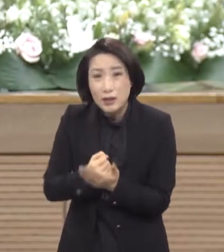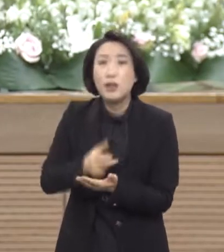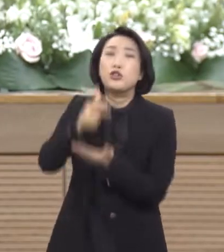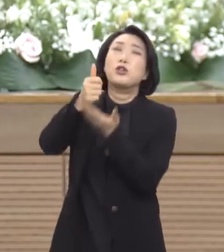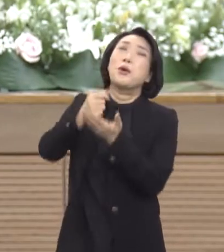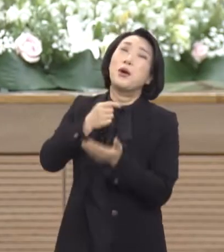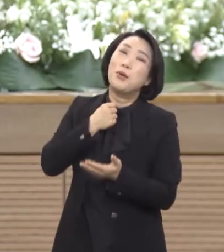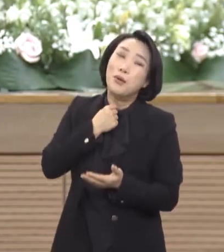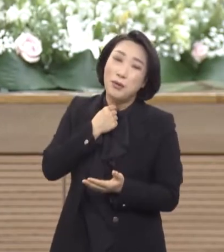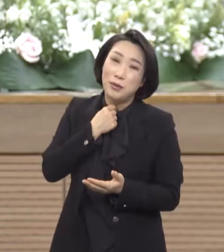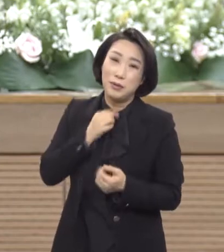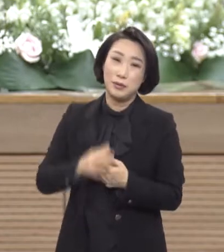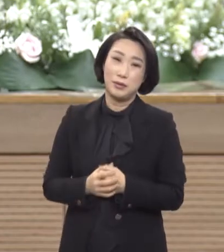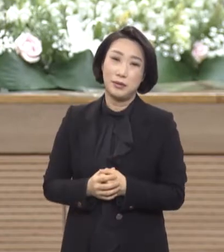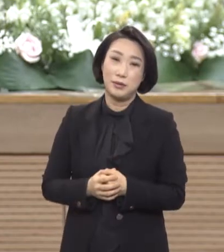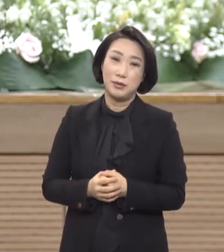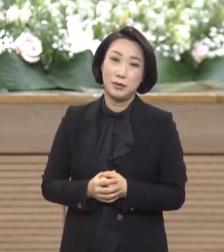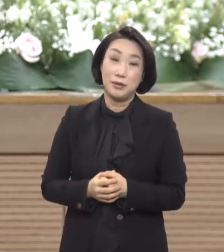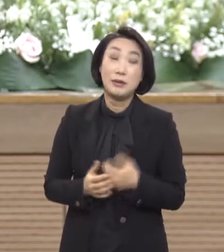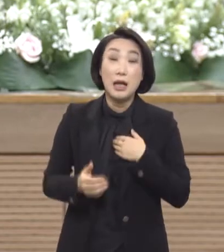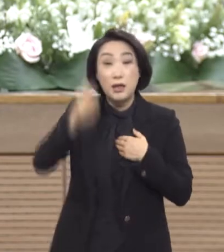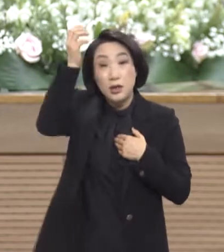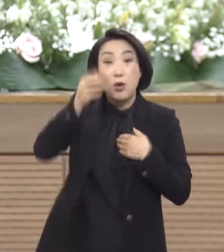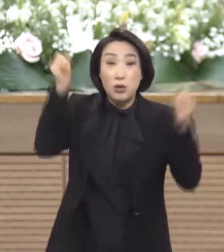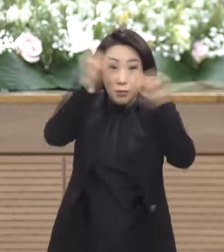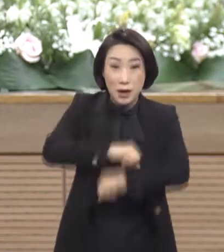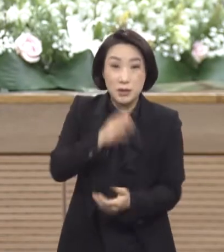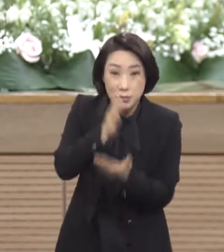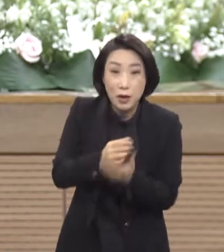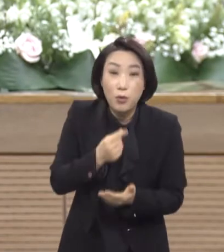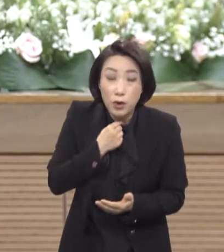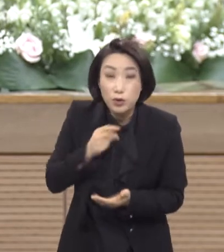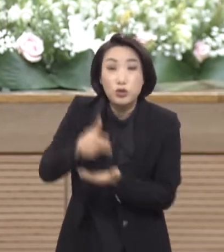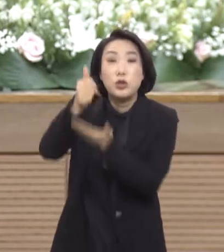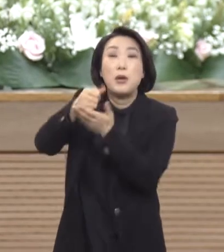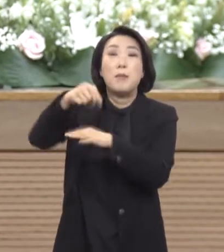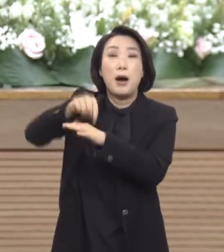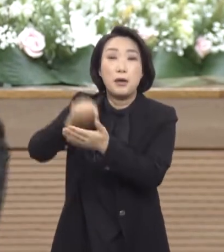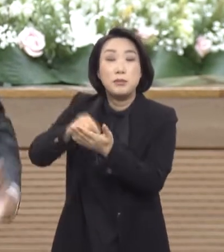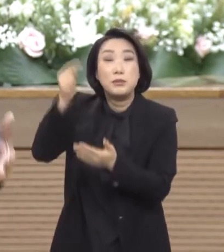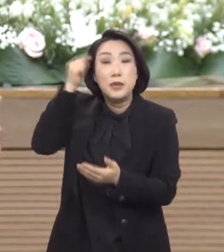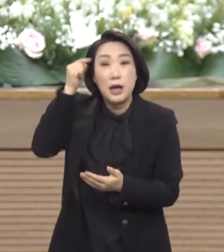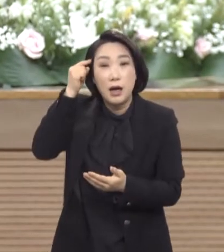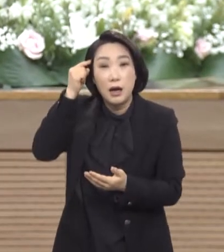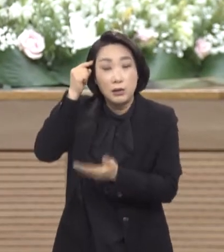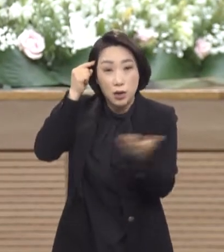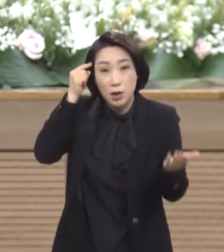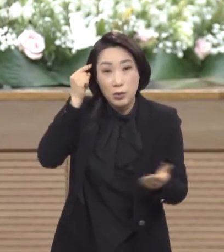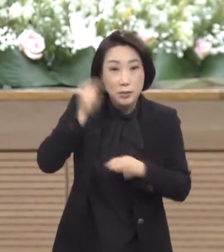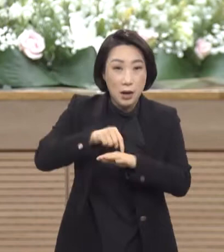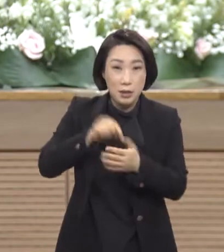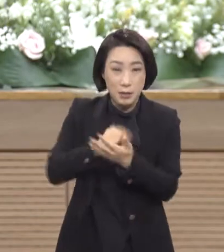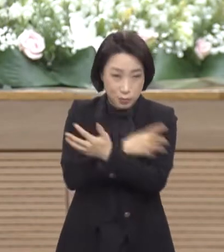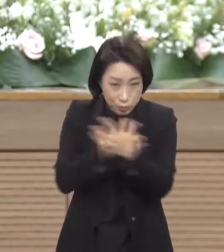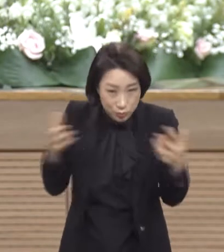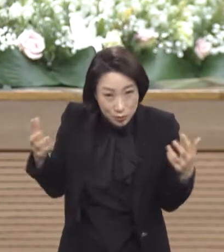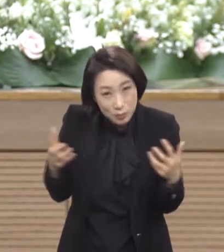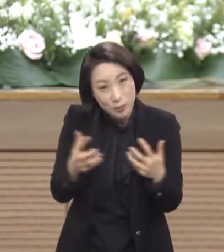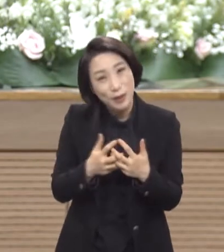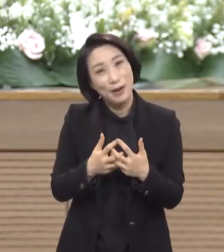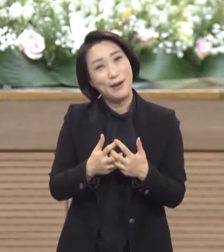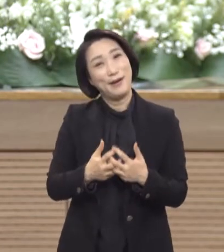간절한 소망이 망하지 않기를 바라시는 주님의 심정과 정신이 우리 가슴에 꽉